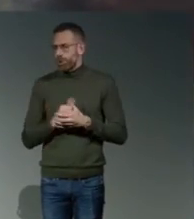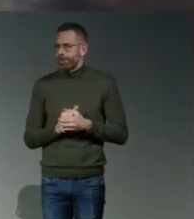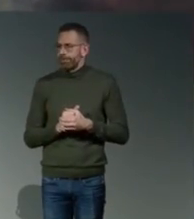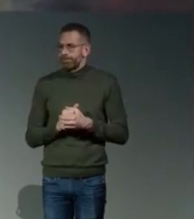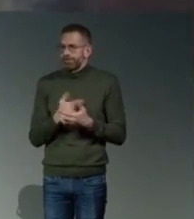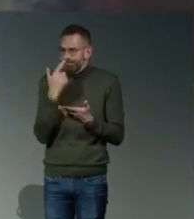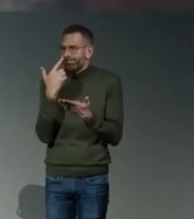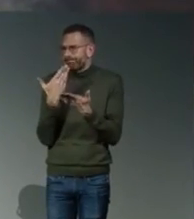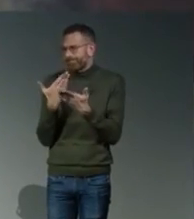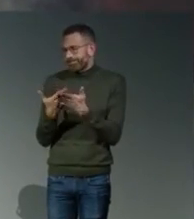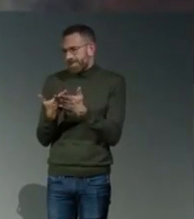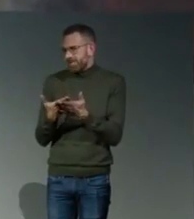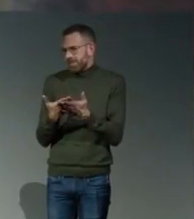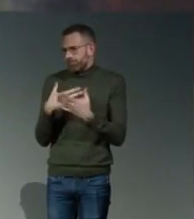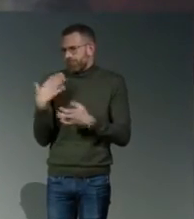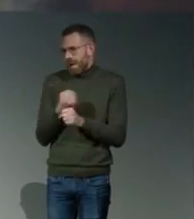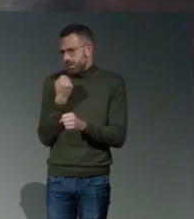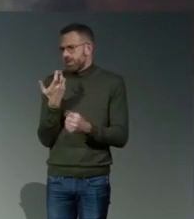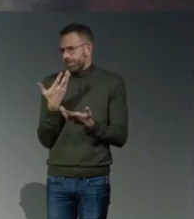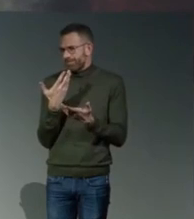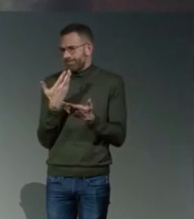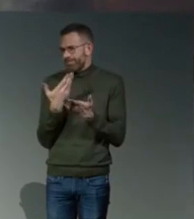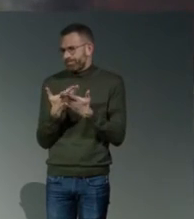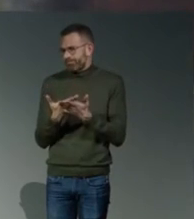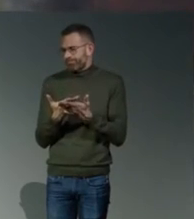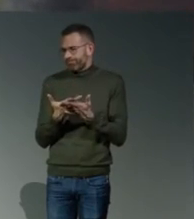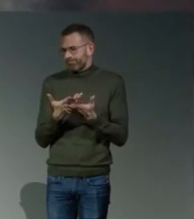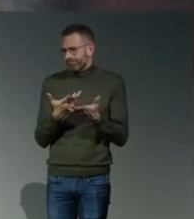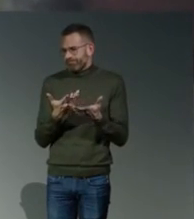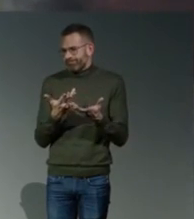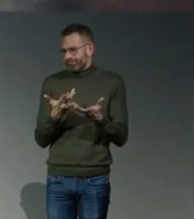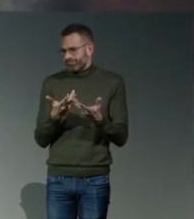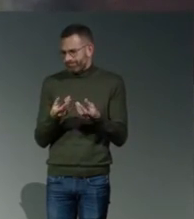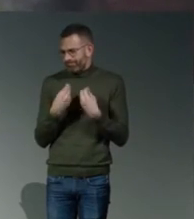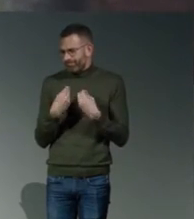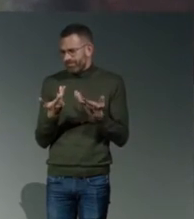crois que c'est ça, surtout, que j'ai découvert...